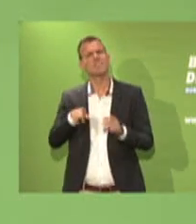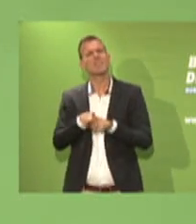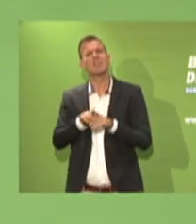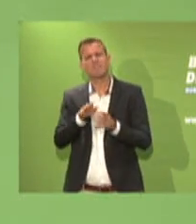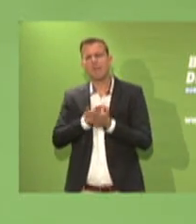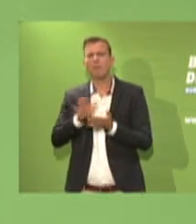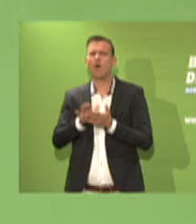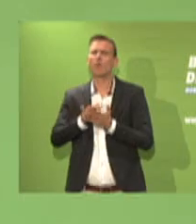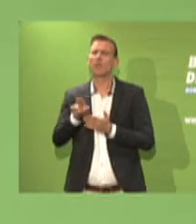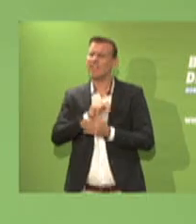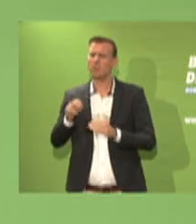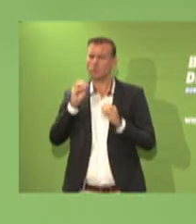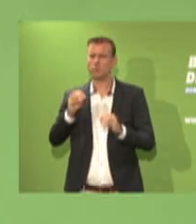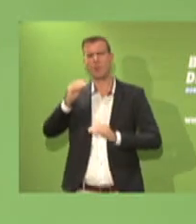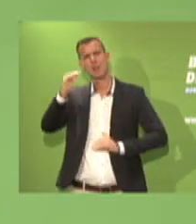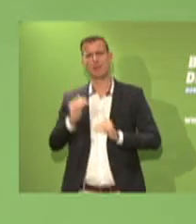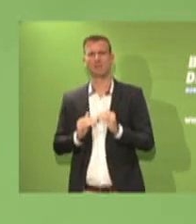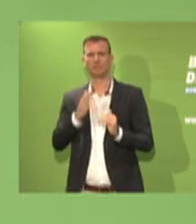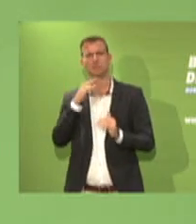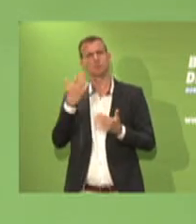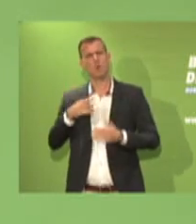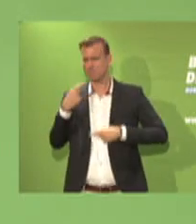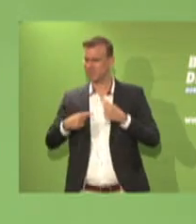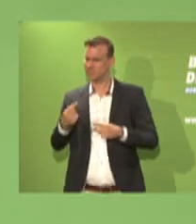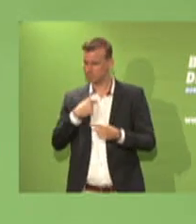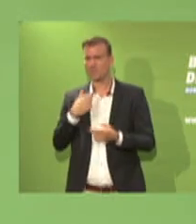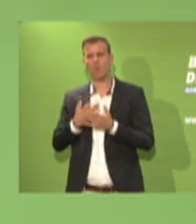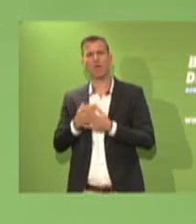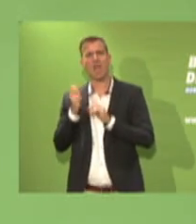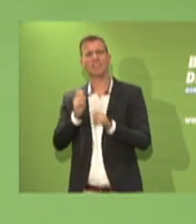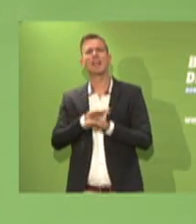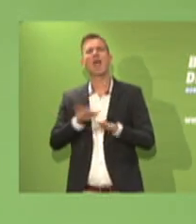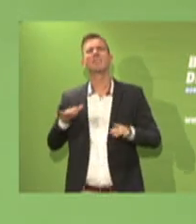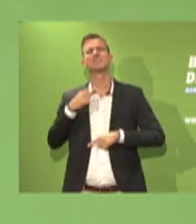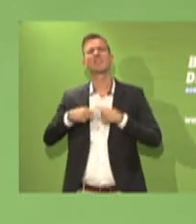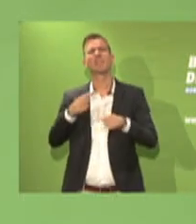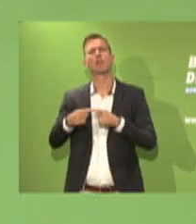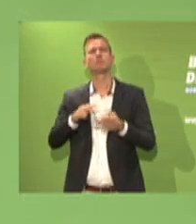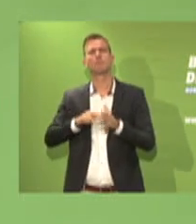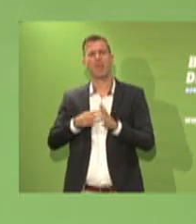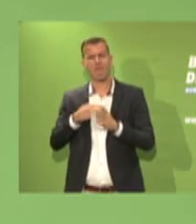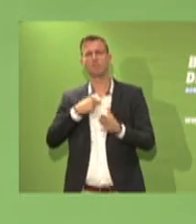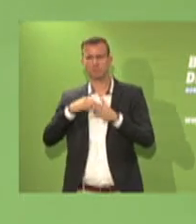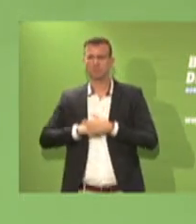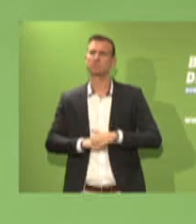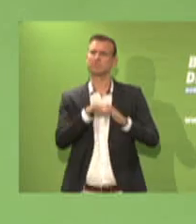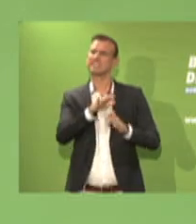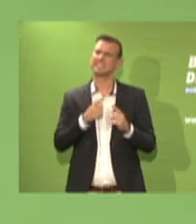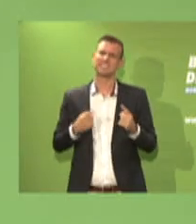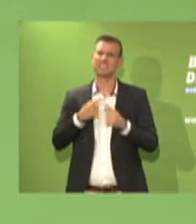Netto-Null-Verbrauch auch senken. Und das ist ein ganz, ganz starkes Prinzip. Deswegen unterstützen wir diesem Antrag auch den Landesentwicklungsplan der Landesregierung, die das als Ziel